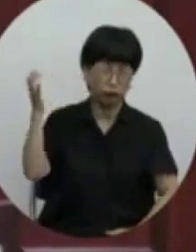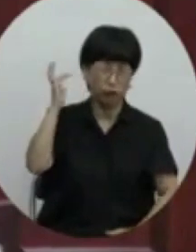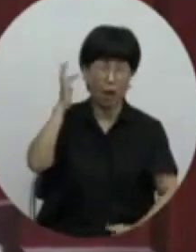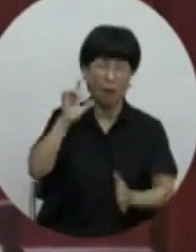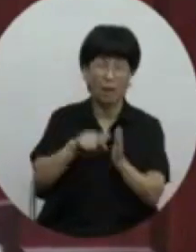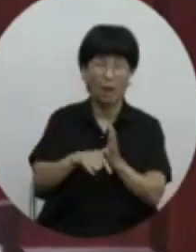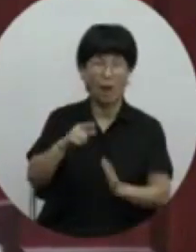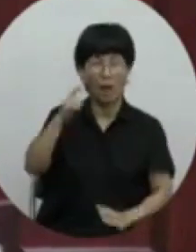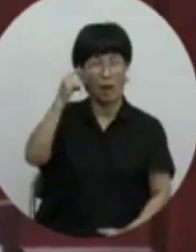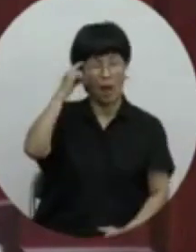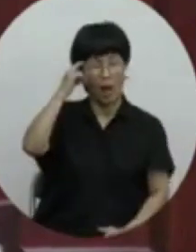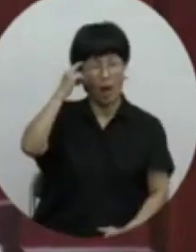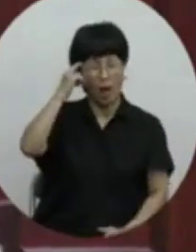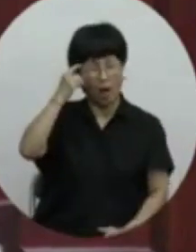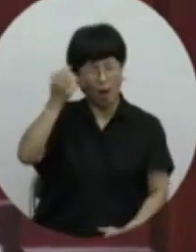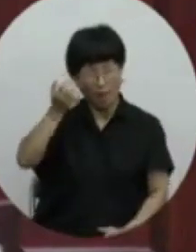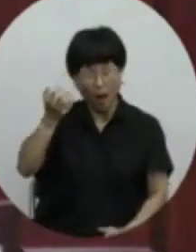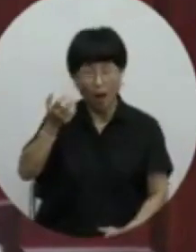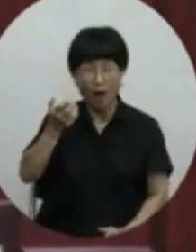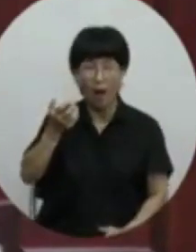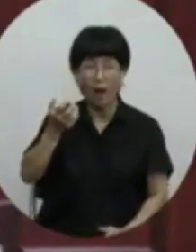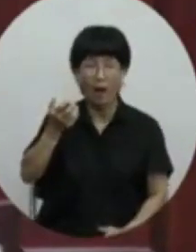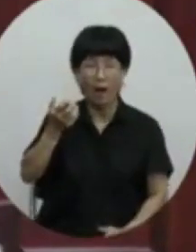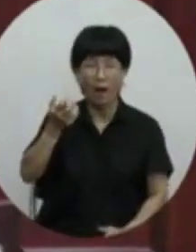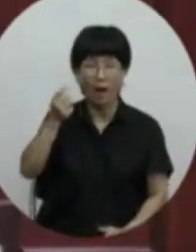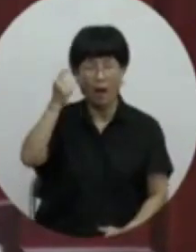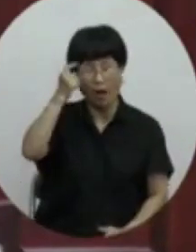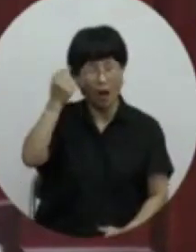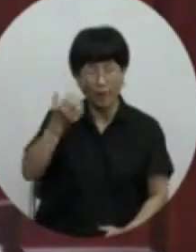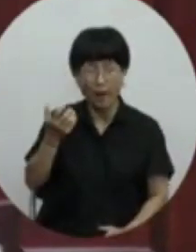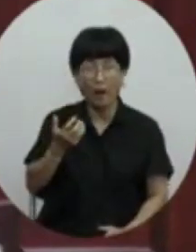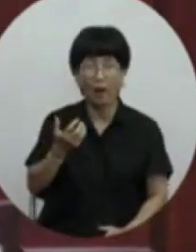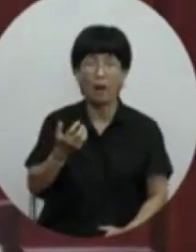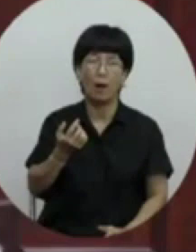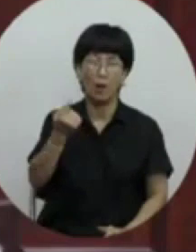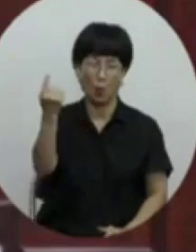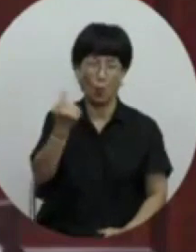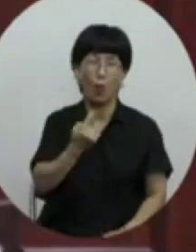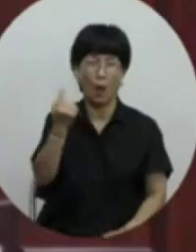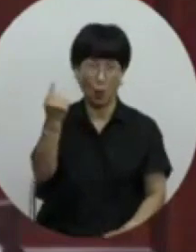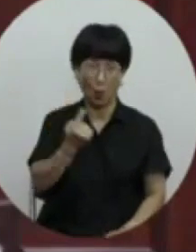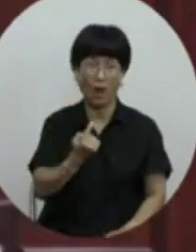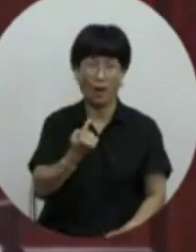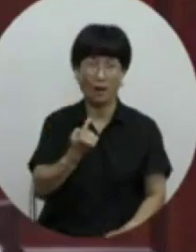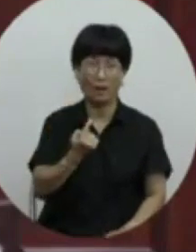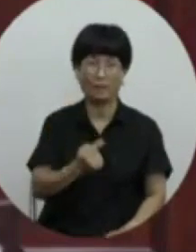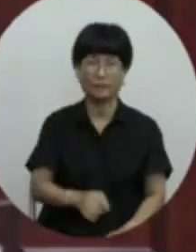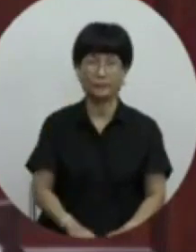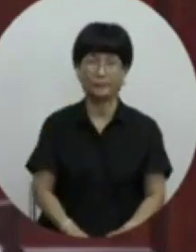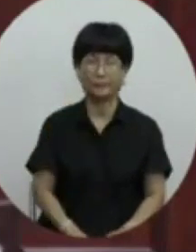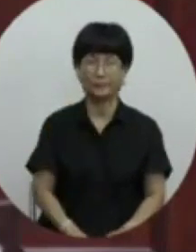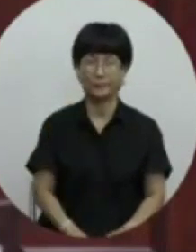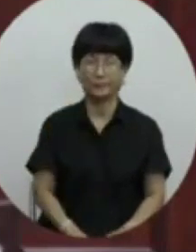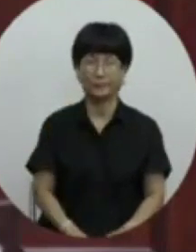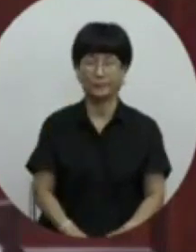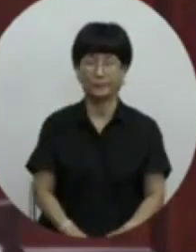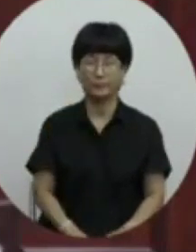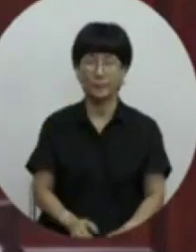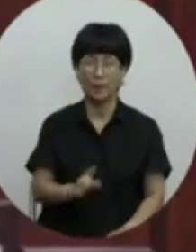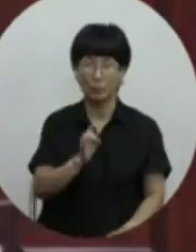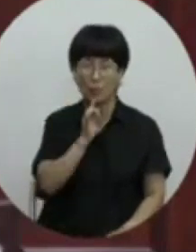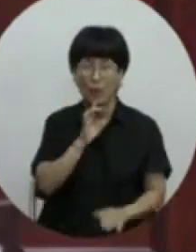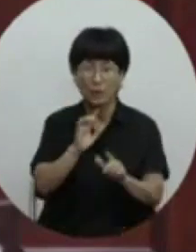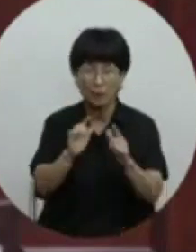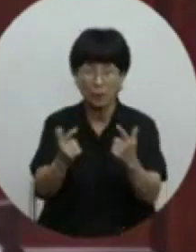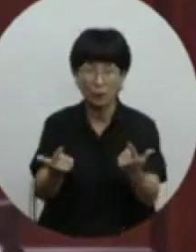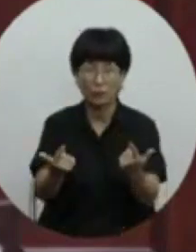정신 건강에도 이상이 생길 것이 틀림없을 것이라는 생각이 들었습니다. 그뿐만이